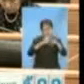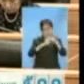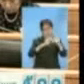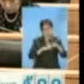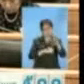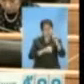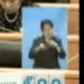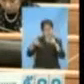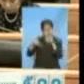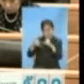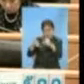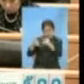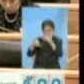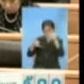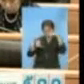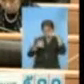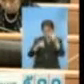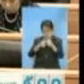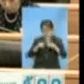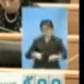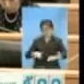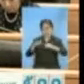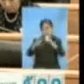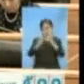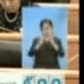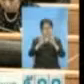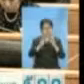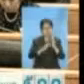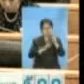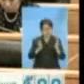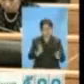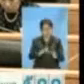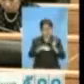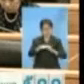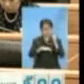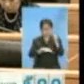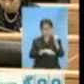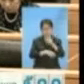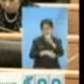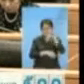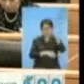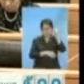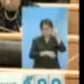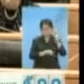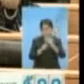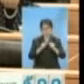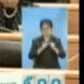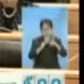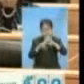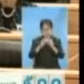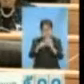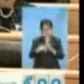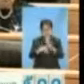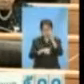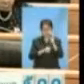ใหม่ได้ประสบความสนับสนุนให้เป็นนักกีฬาที่ดีขึ้นมา มีทุนในการที่จะ